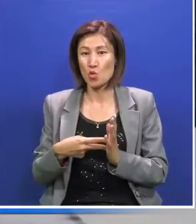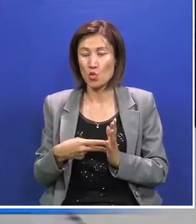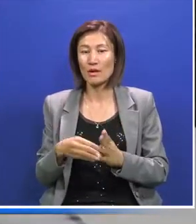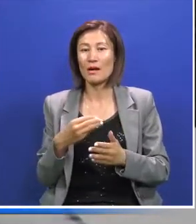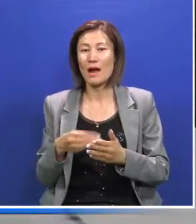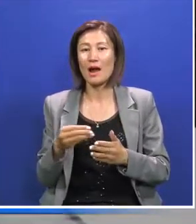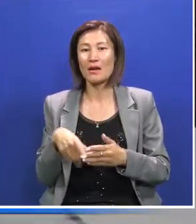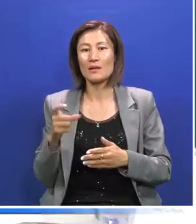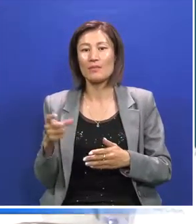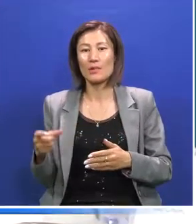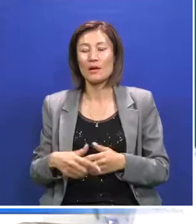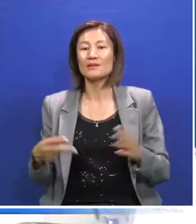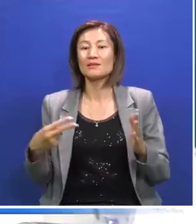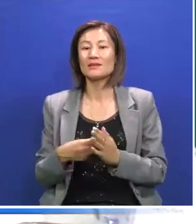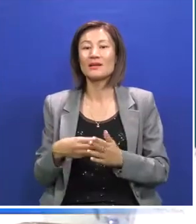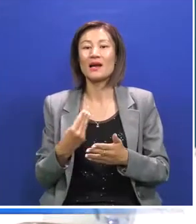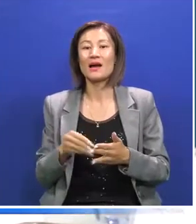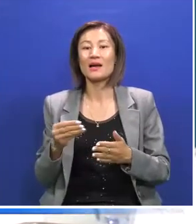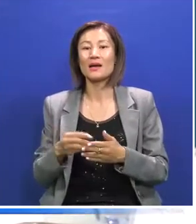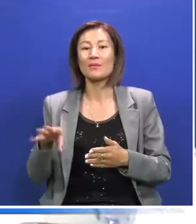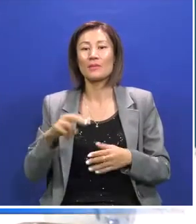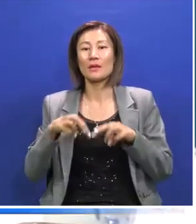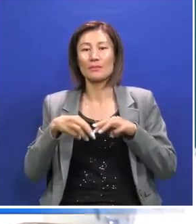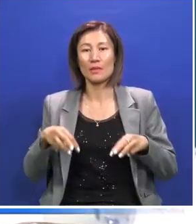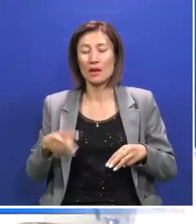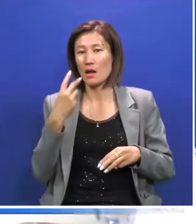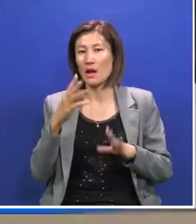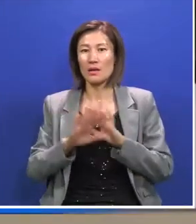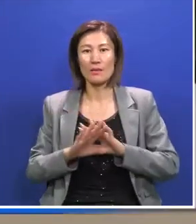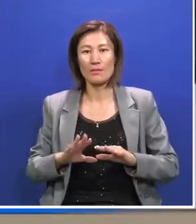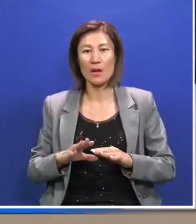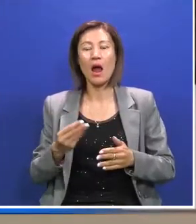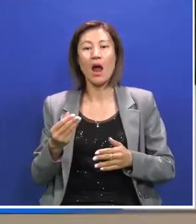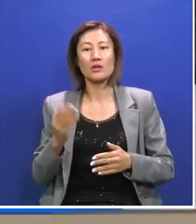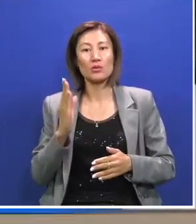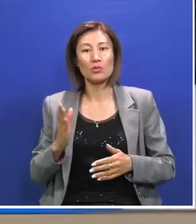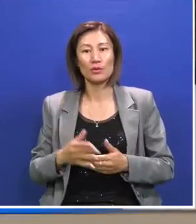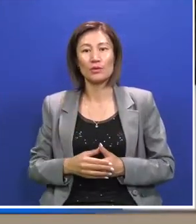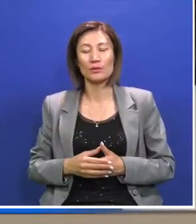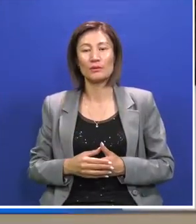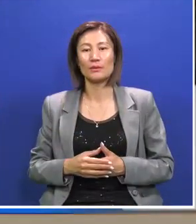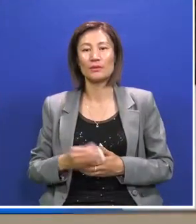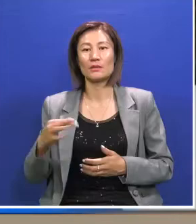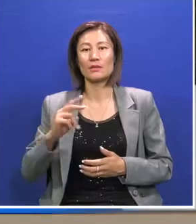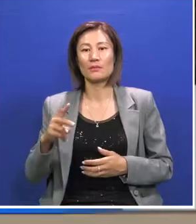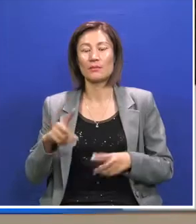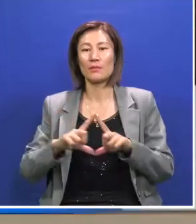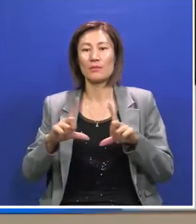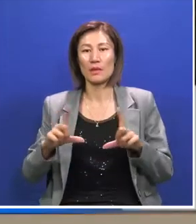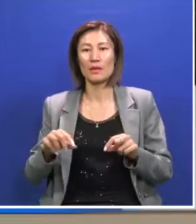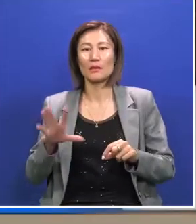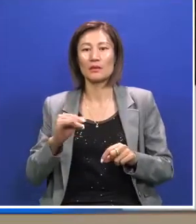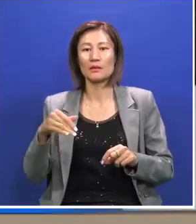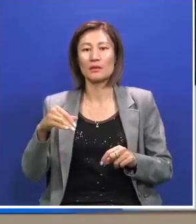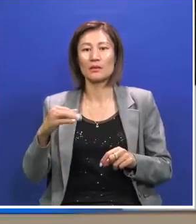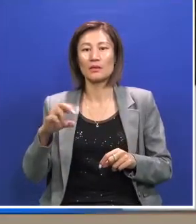әр баланың басына тиісті қаржылай жеке меншік мемлекетке қарамай қаржы бөлінеді. Тек қана жеке меншік мектептерде